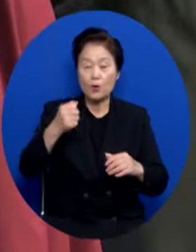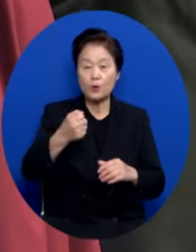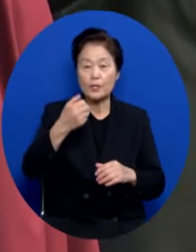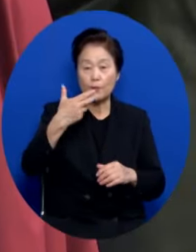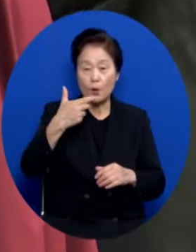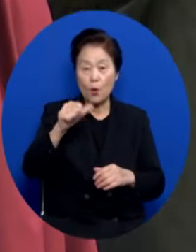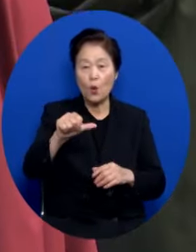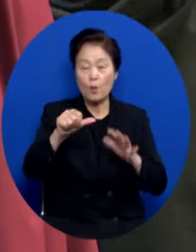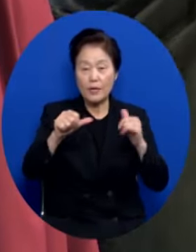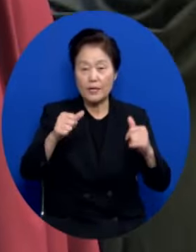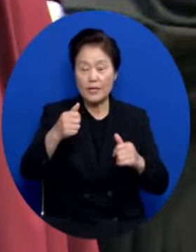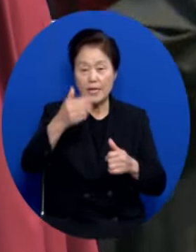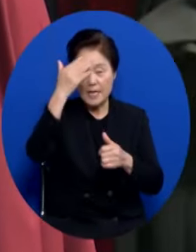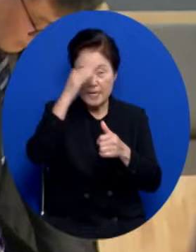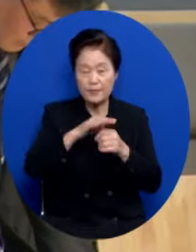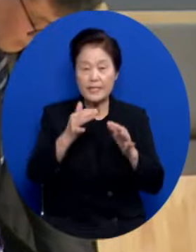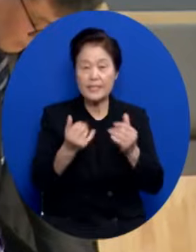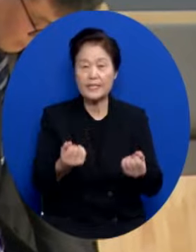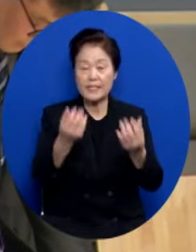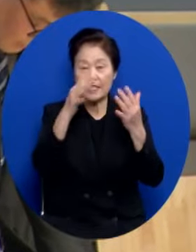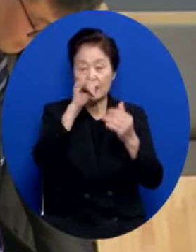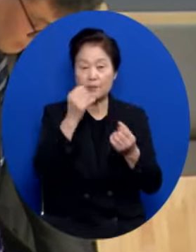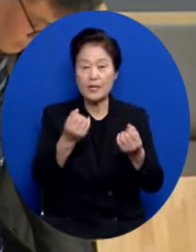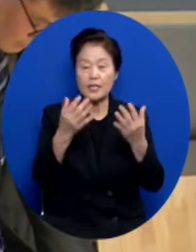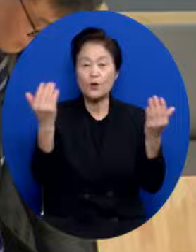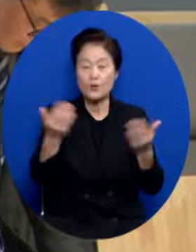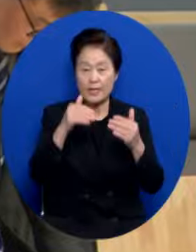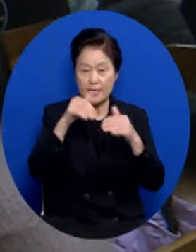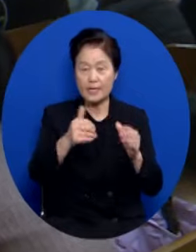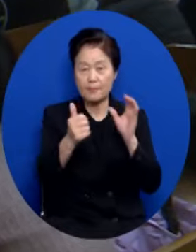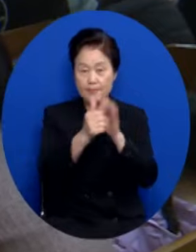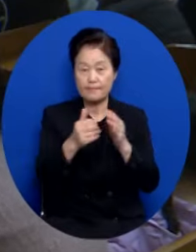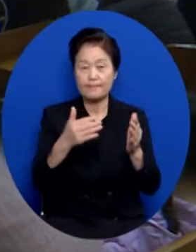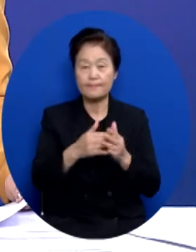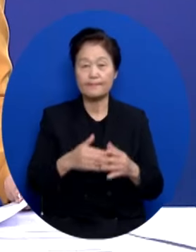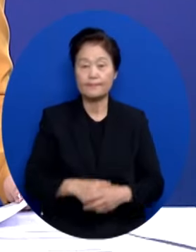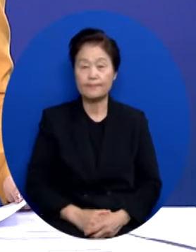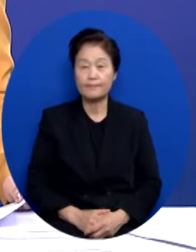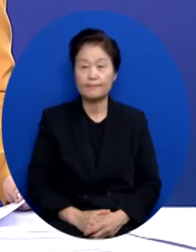진행됐으며 힘찬 도약을 위한 새 일꾼을 세웠습니다.